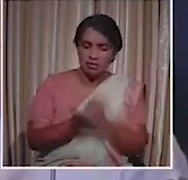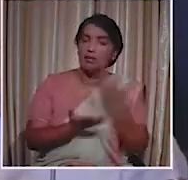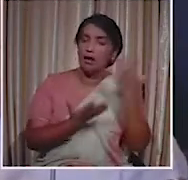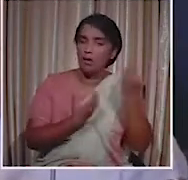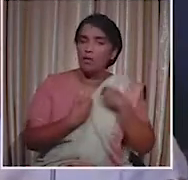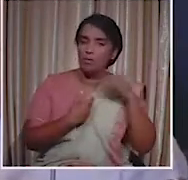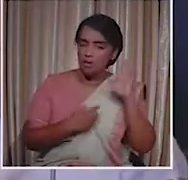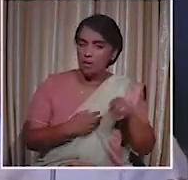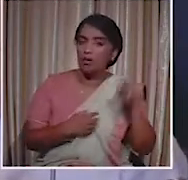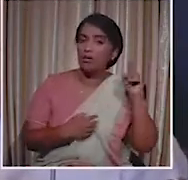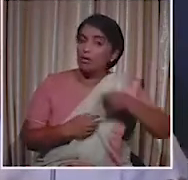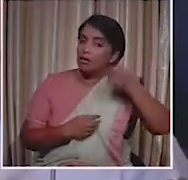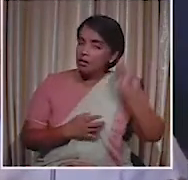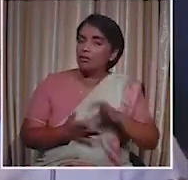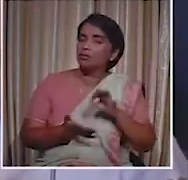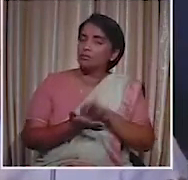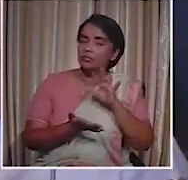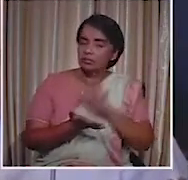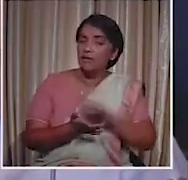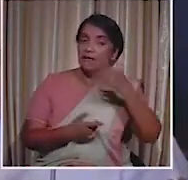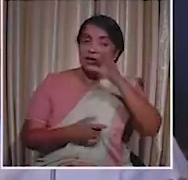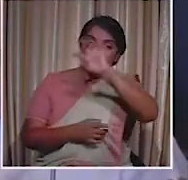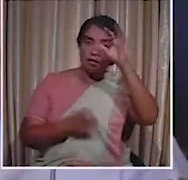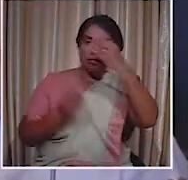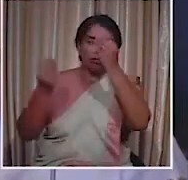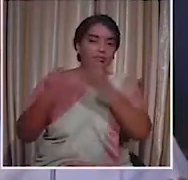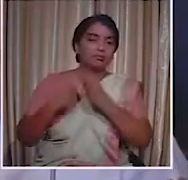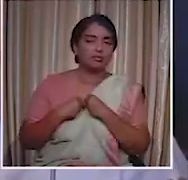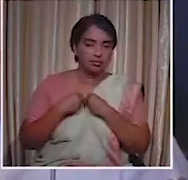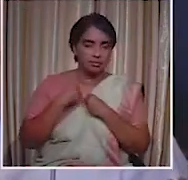ඕනේ එකඟත්වයකට එන්න ඕනේ වෙන රටවලින් ලබා ගන්න